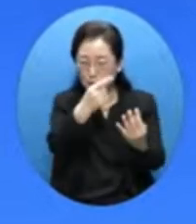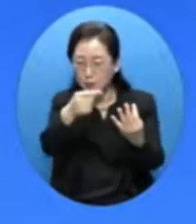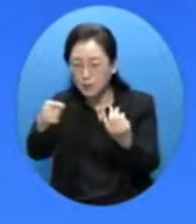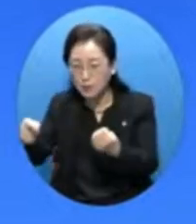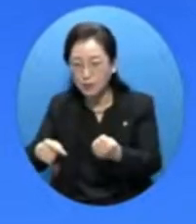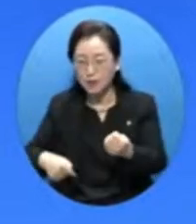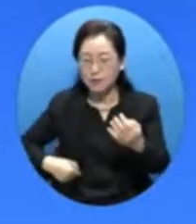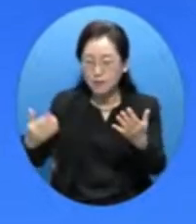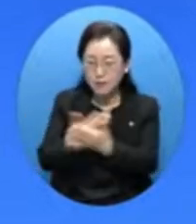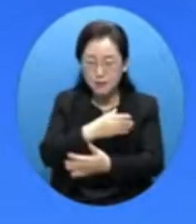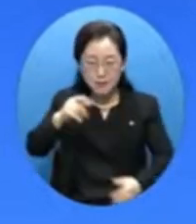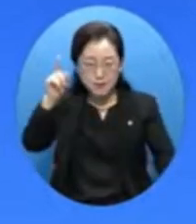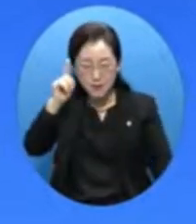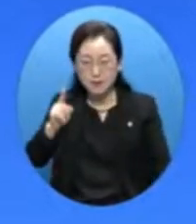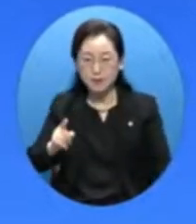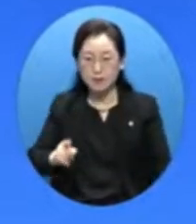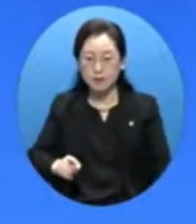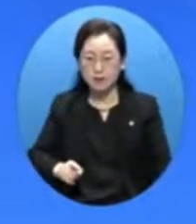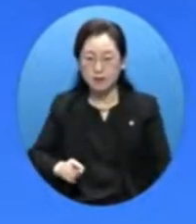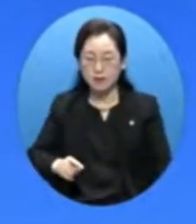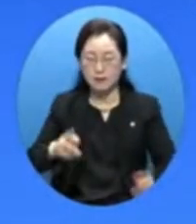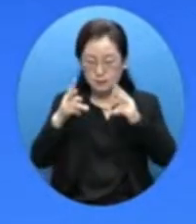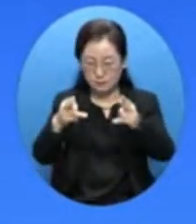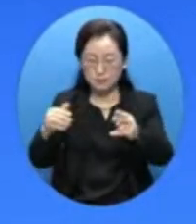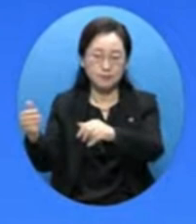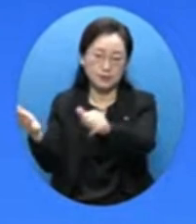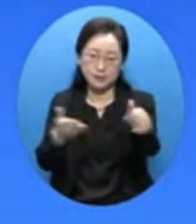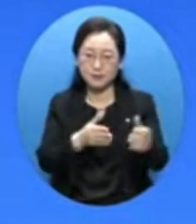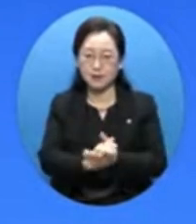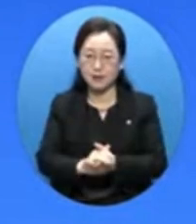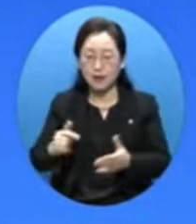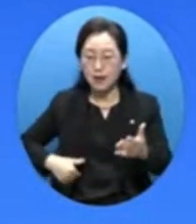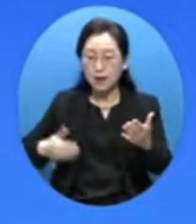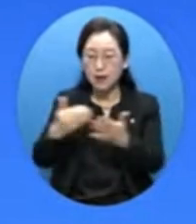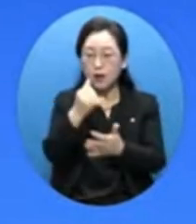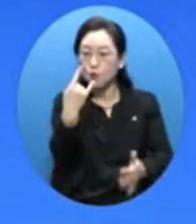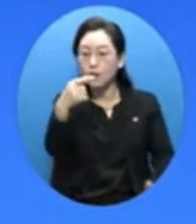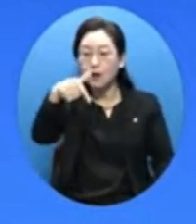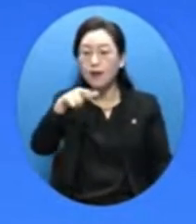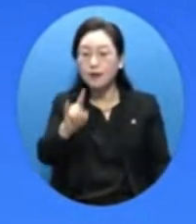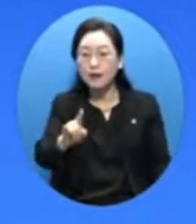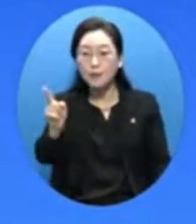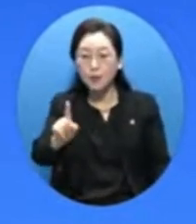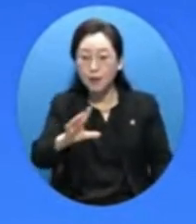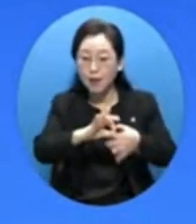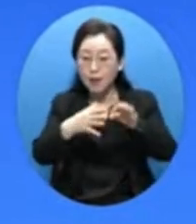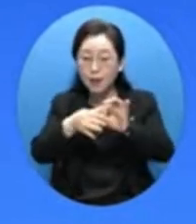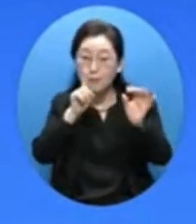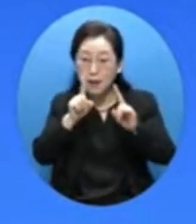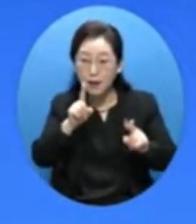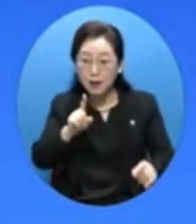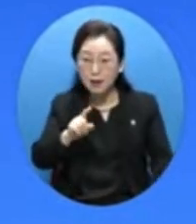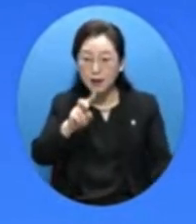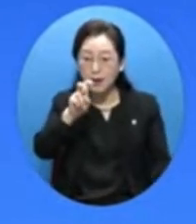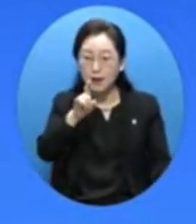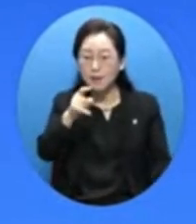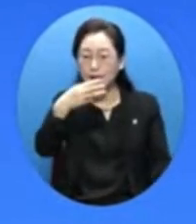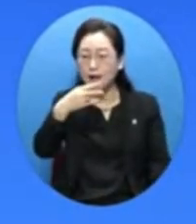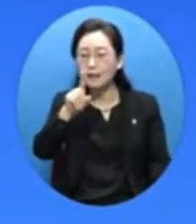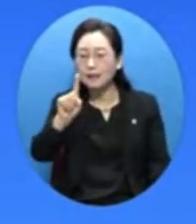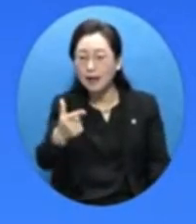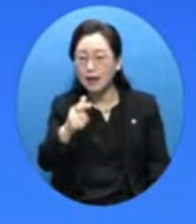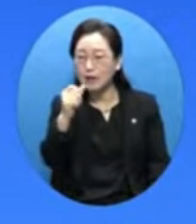철저히 회개하고 돌이켜야 될 것입니다. 회개라고 한 말은 헬라어로 메타노이아라고 하는데